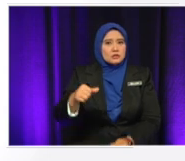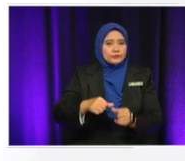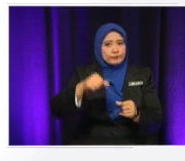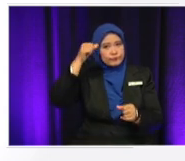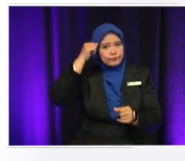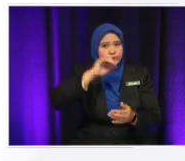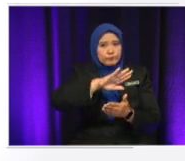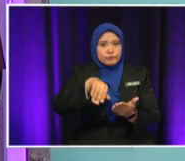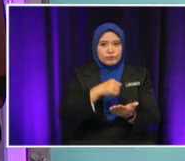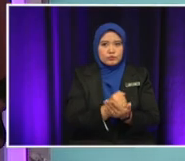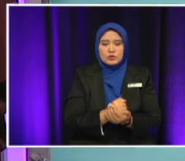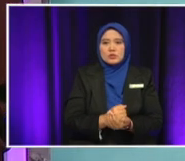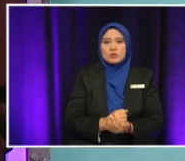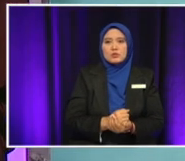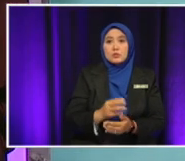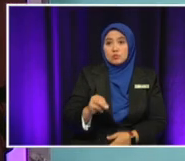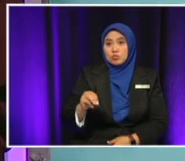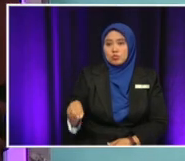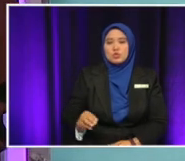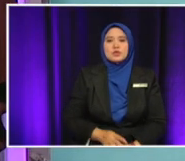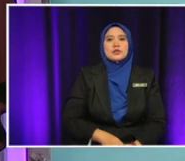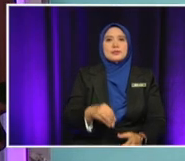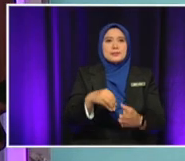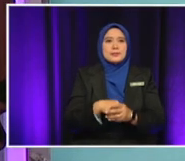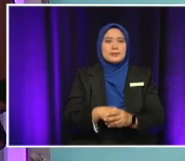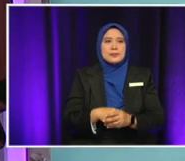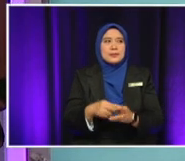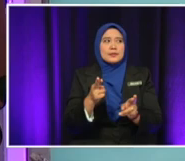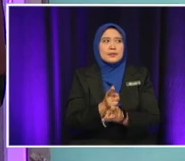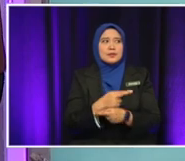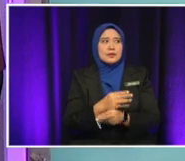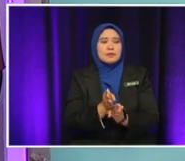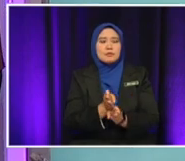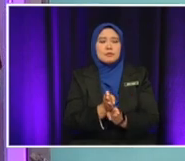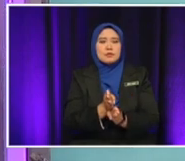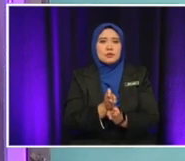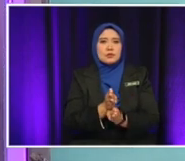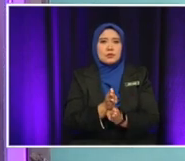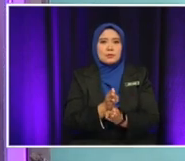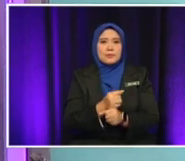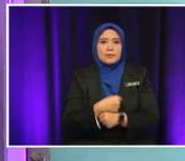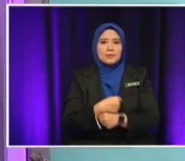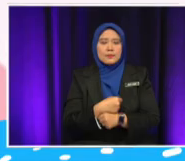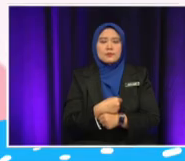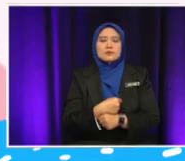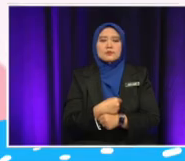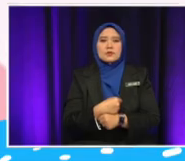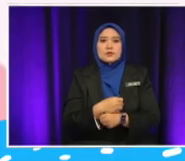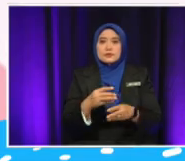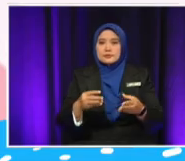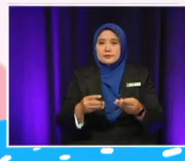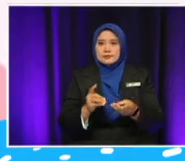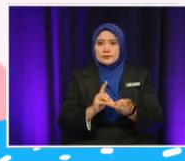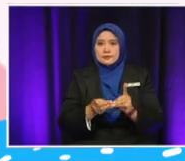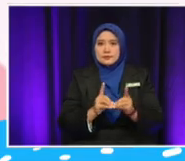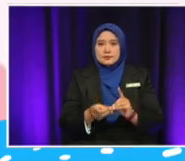lah ke bentuk grafik digital Oke contoh fokus soal dan cara kaedah ataupun